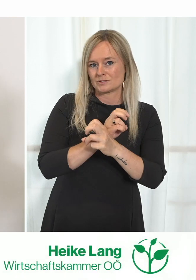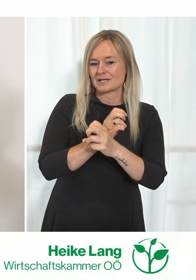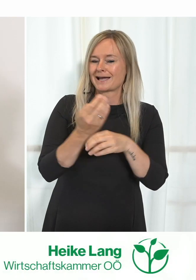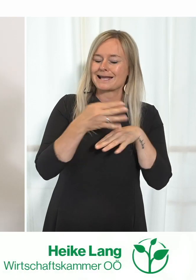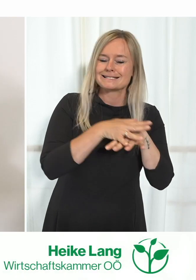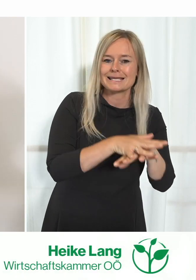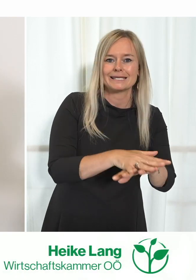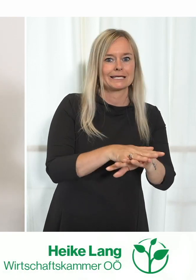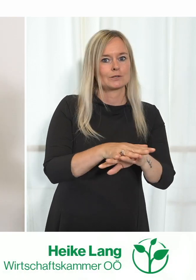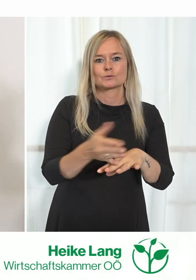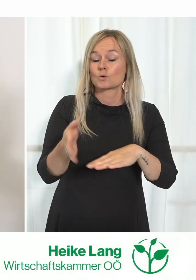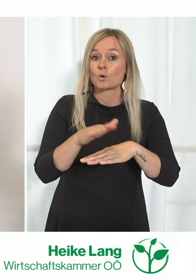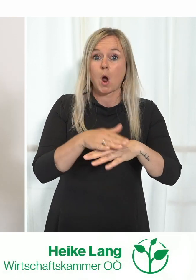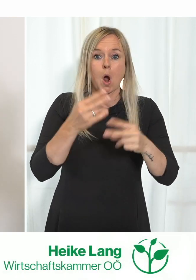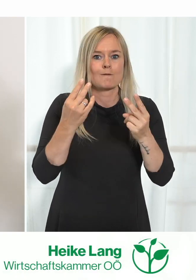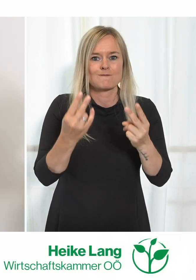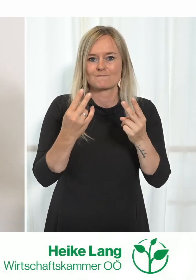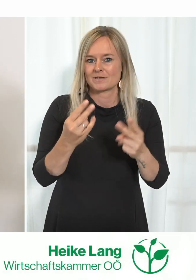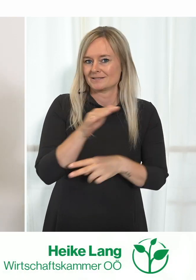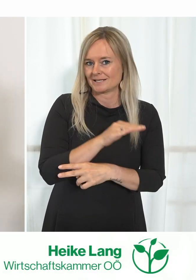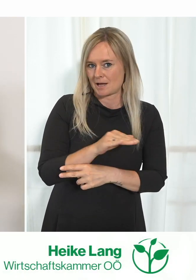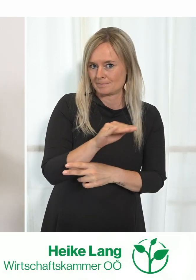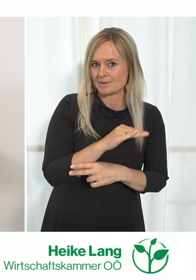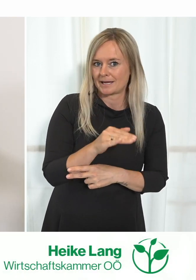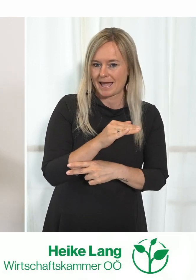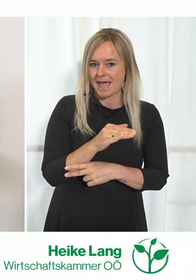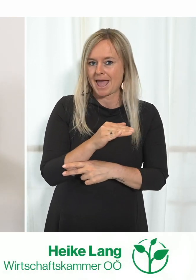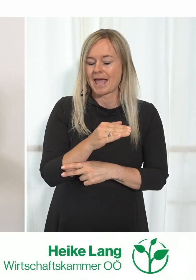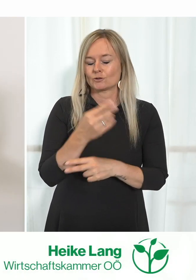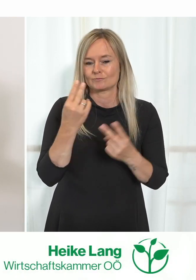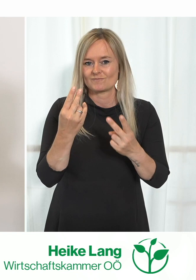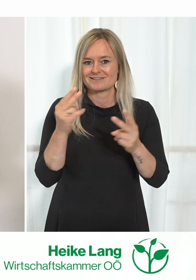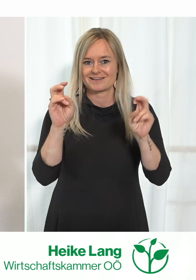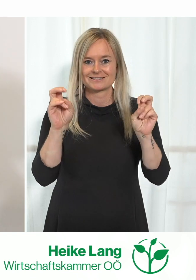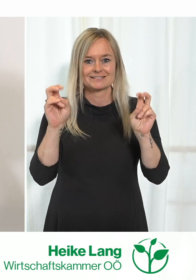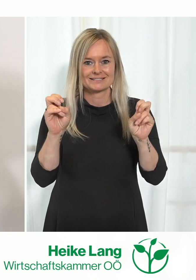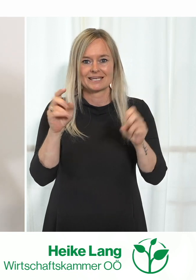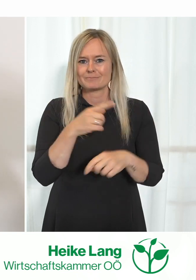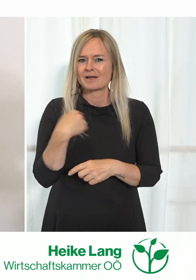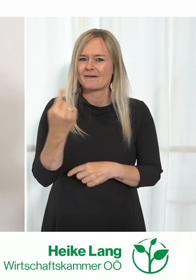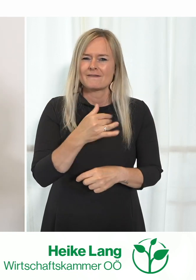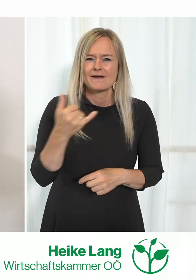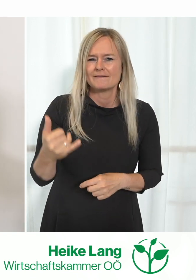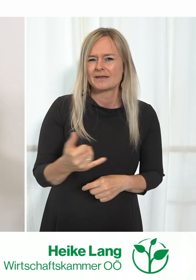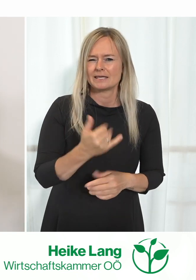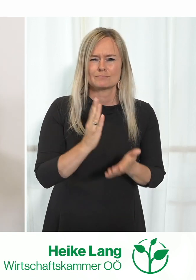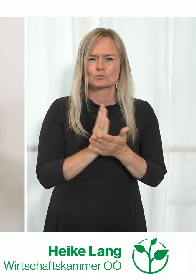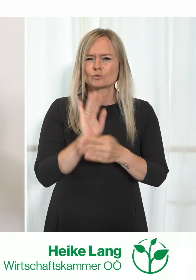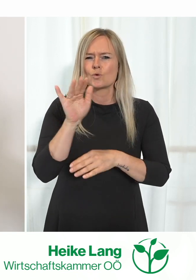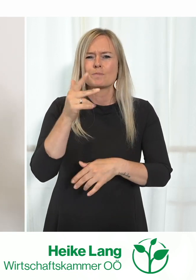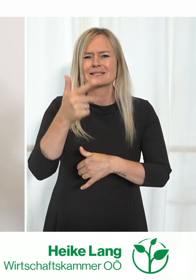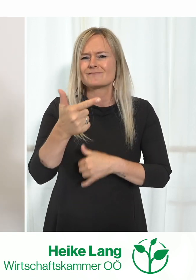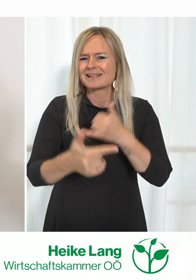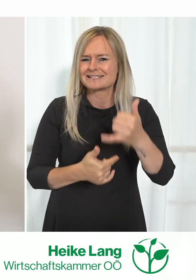ein wichtiges Thema. Wir sind natürlich auch immer bestrebt und das schon seit mehr als 20 Jahren,